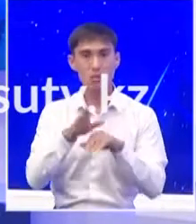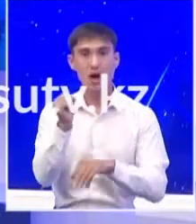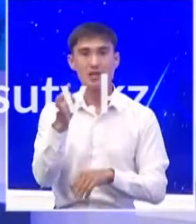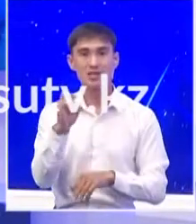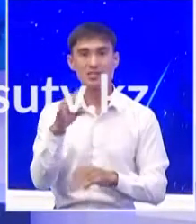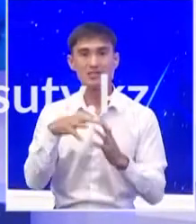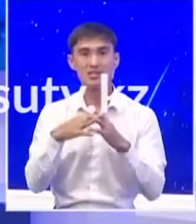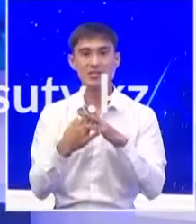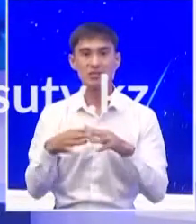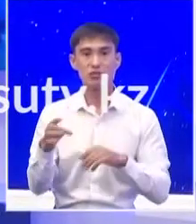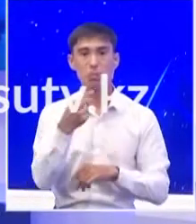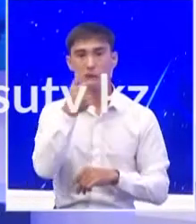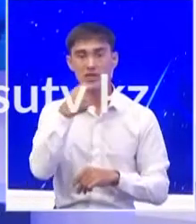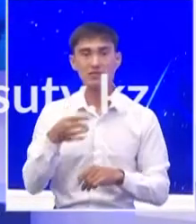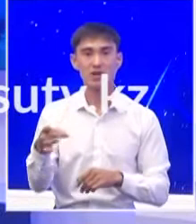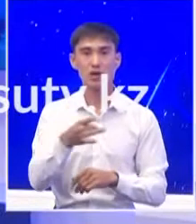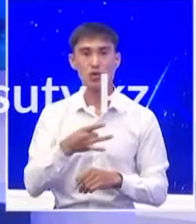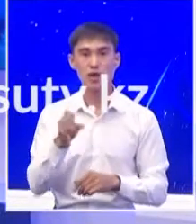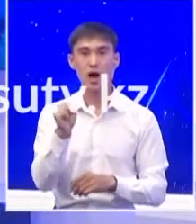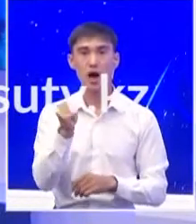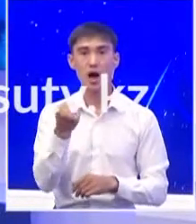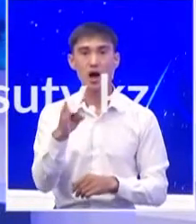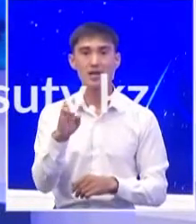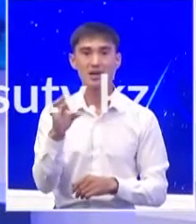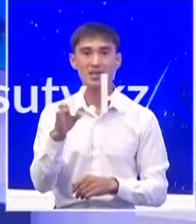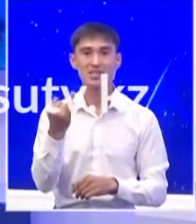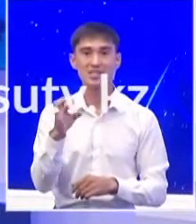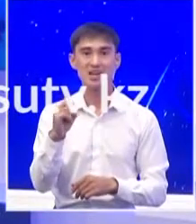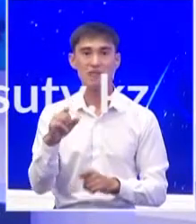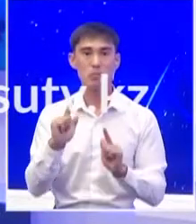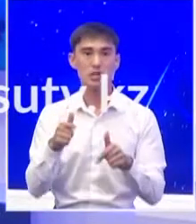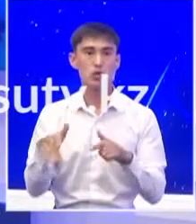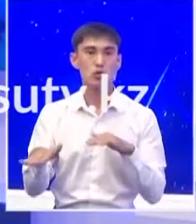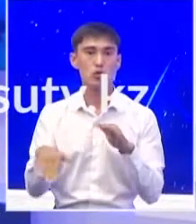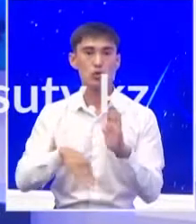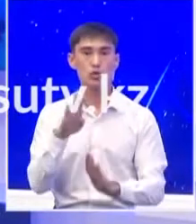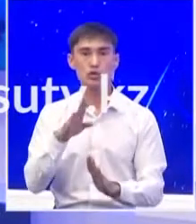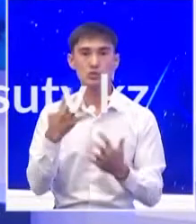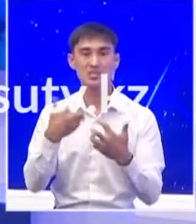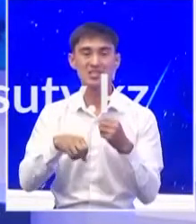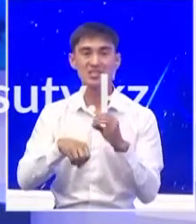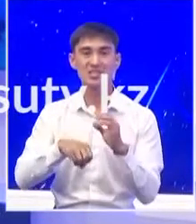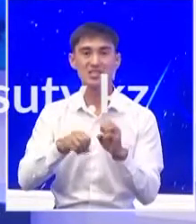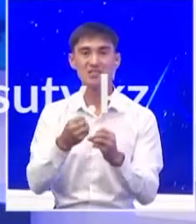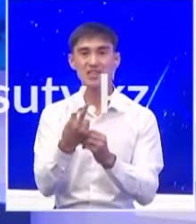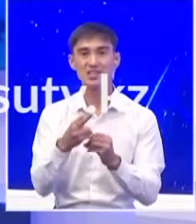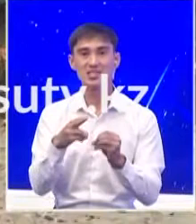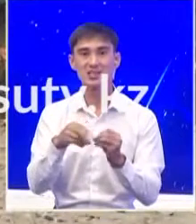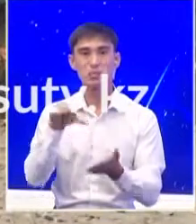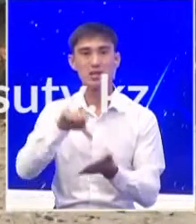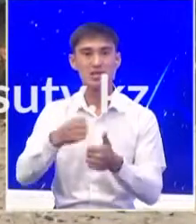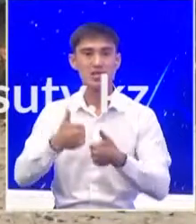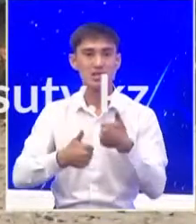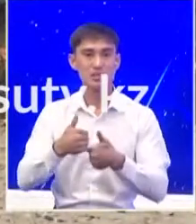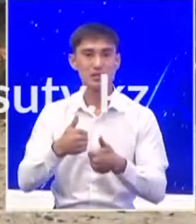сельского округа Панфиловского района. Айдар Исаев признан лучшим среди 12 претендентов. Ему удалось набрать